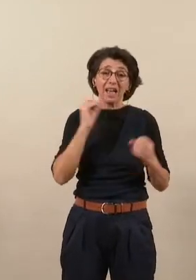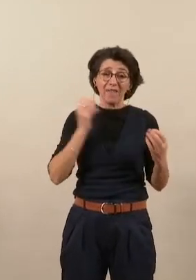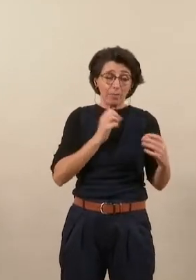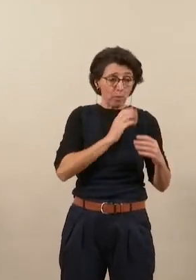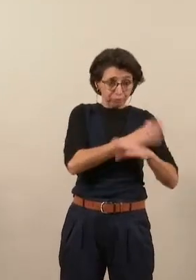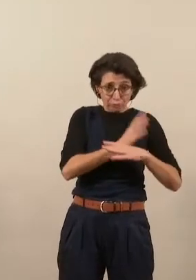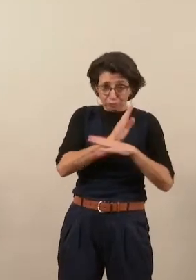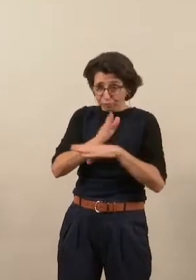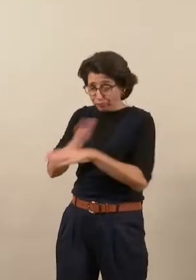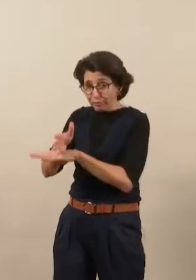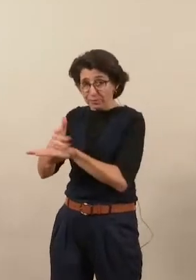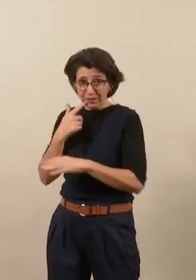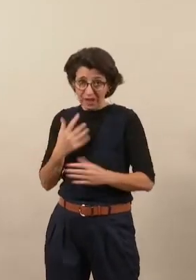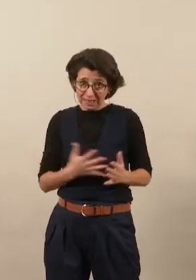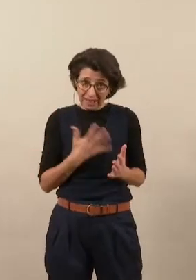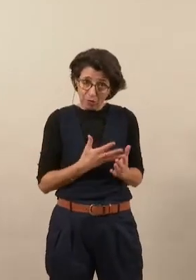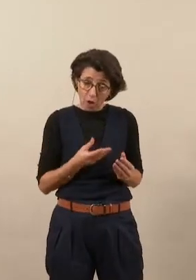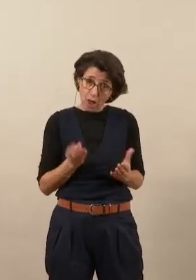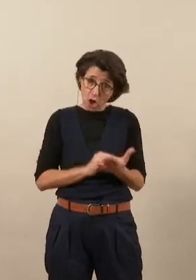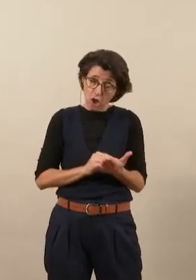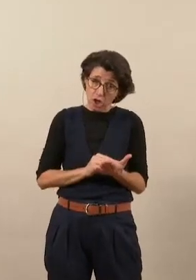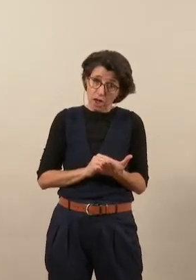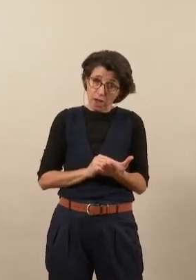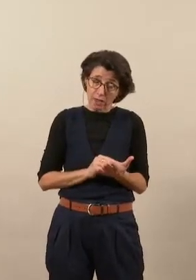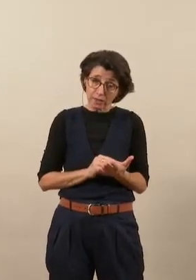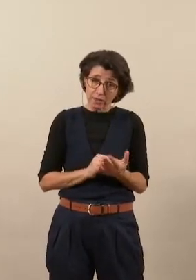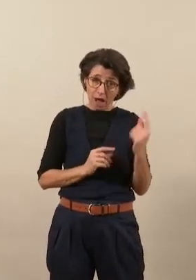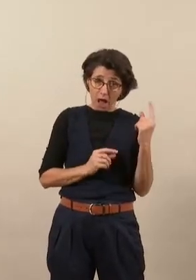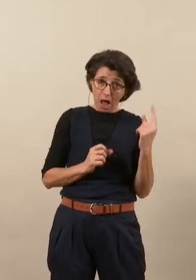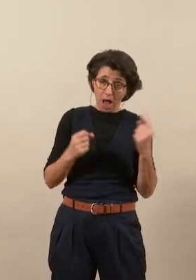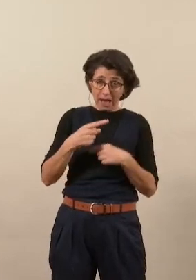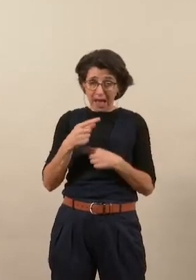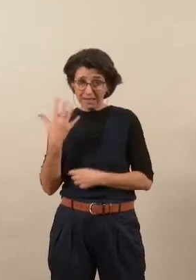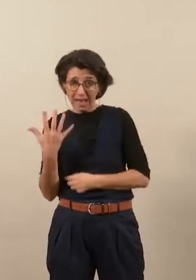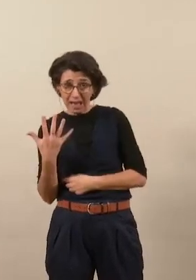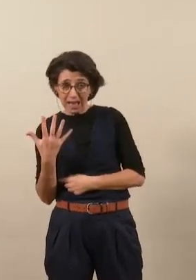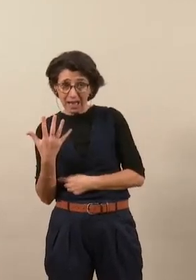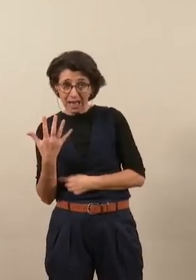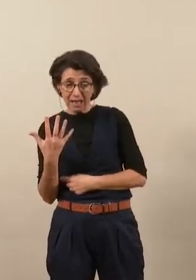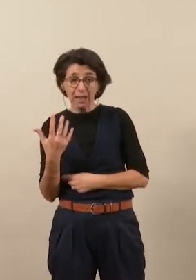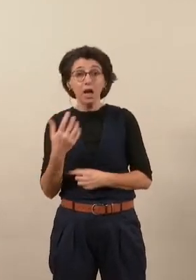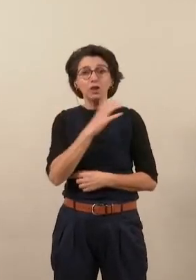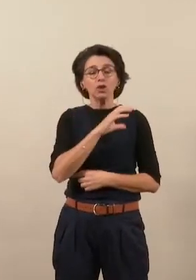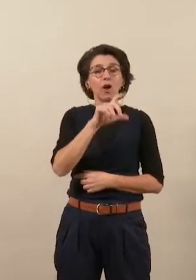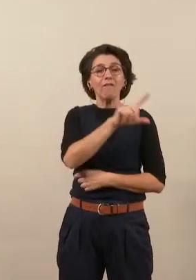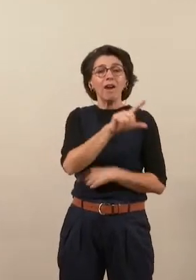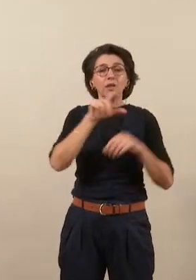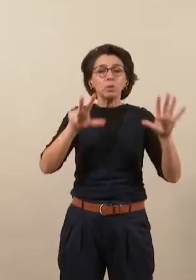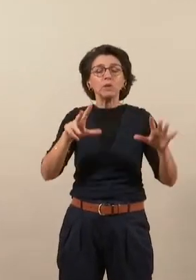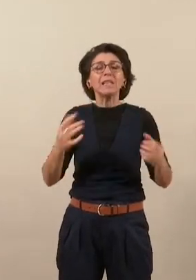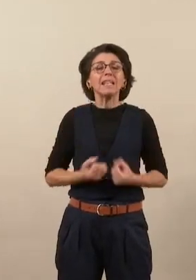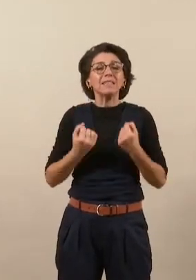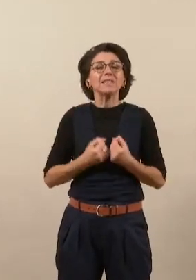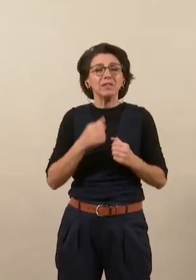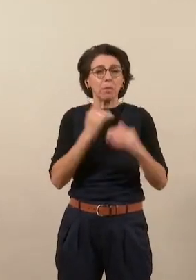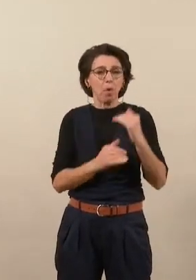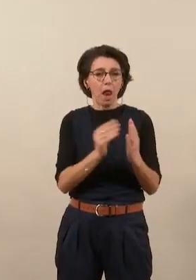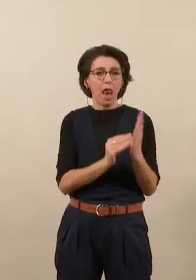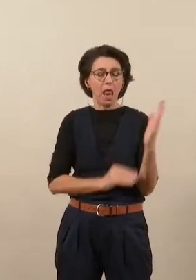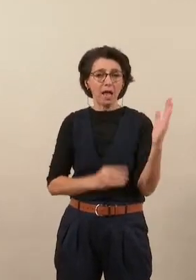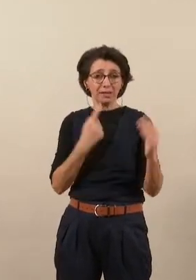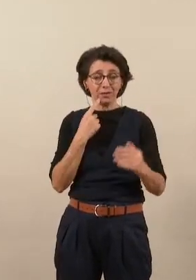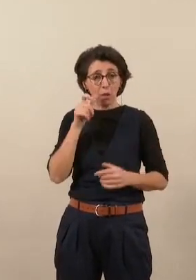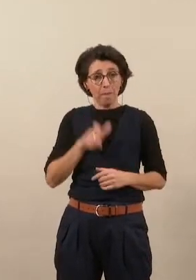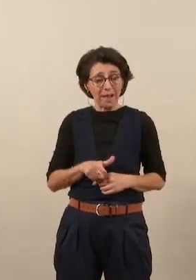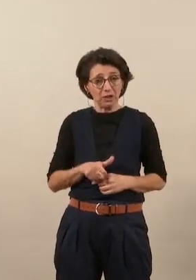aurait été comptabilisé 5 fois. Comme il y avait 128 activités programmées, je suppose qu'un même participant a